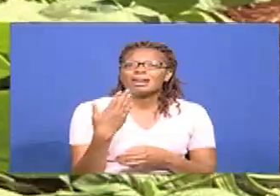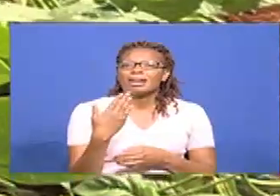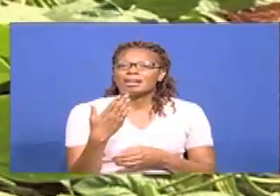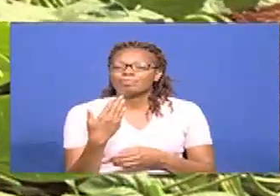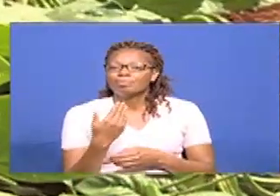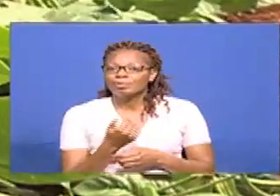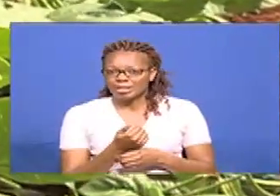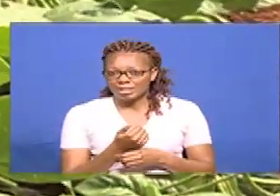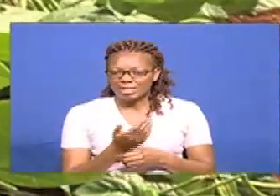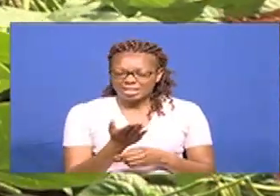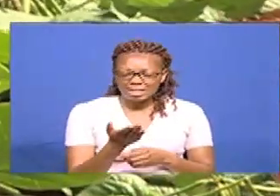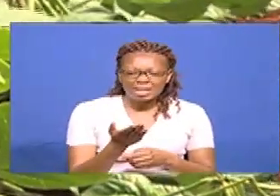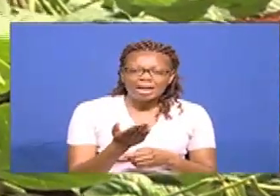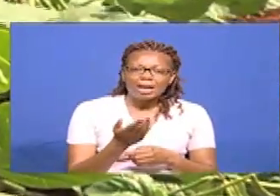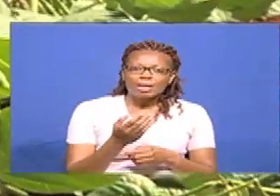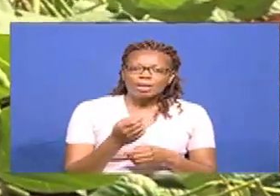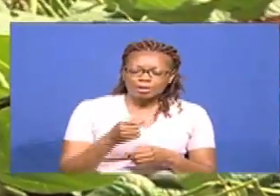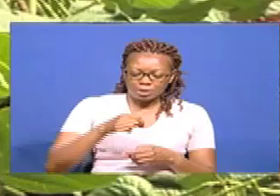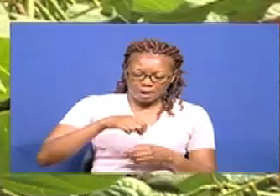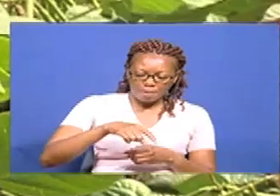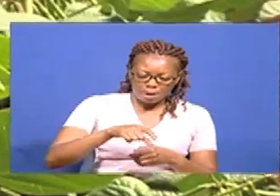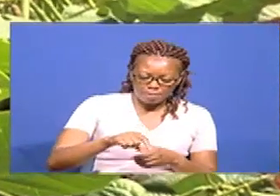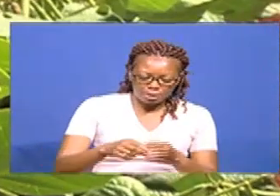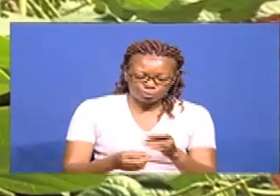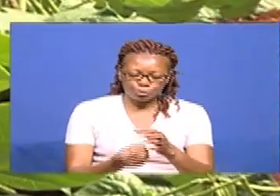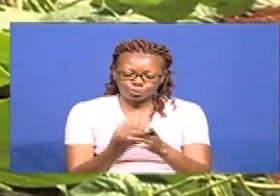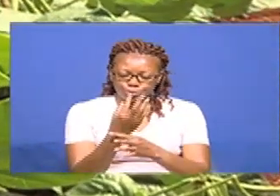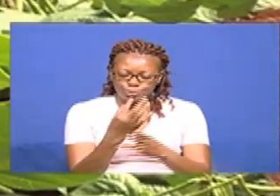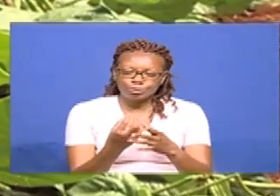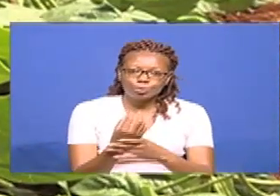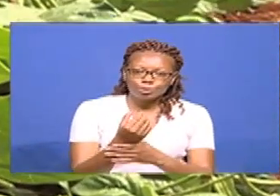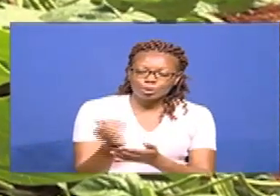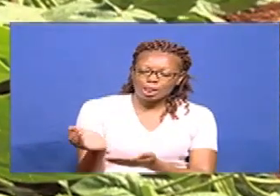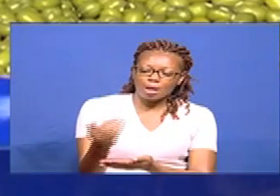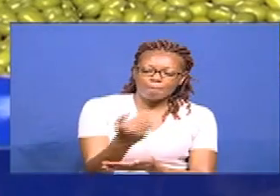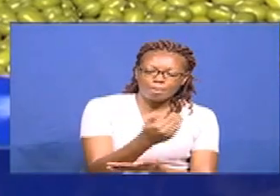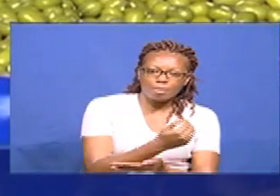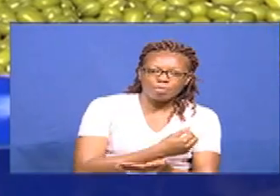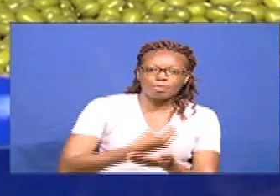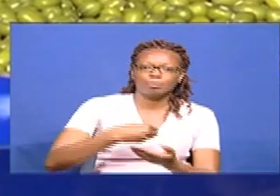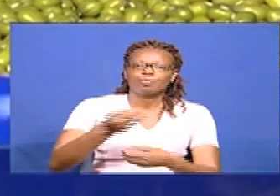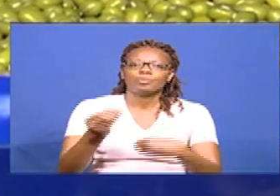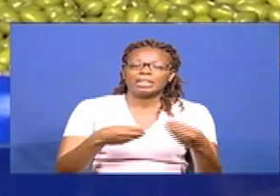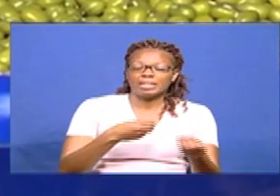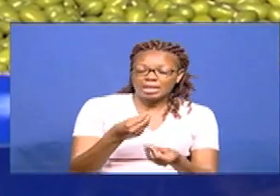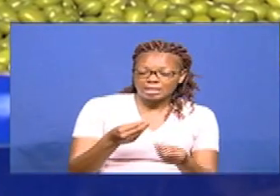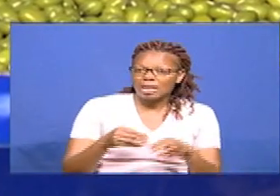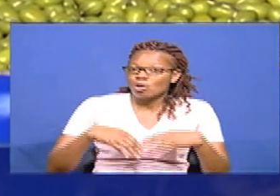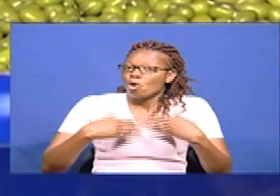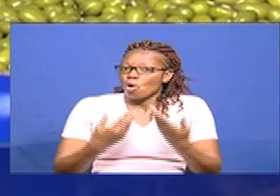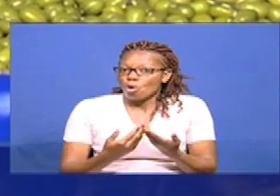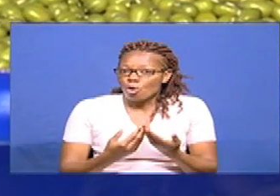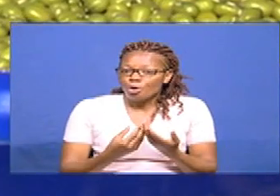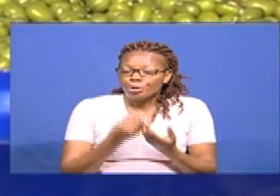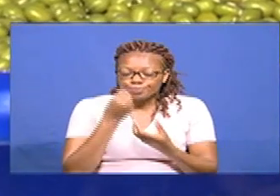kijani kibichi. Mmea huu hukuzwa kwa ajili ya matumizi ya nyumbani na kwa ajili ya fedha haswa maeneo kame